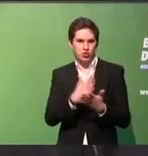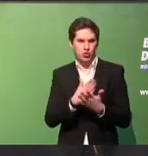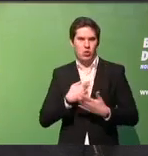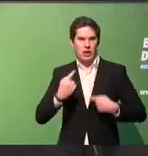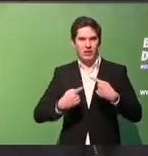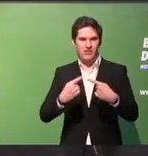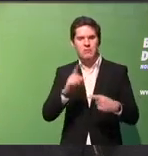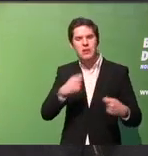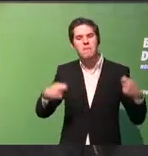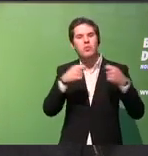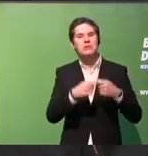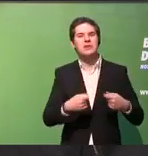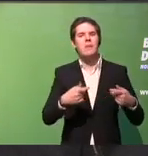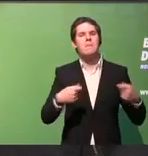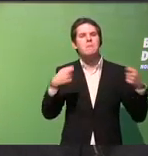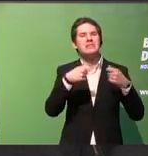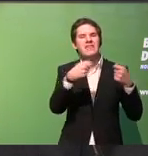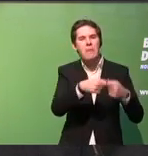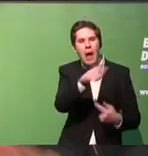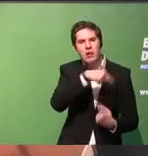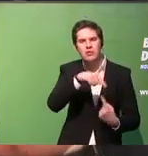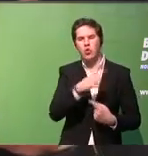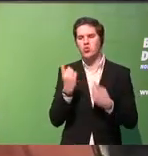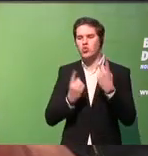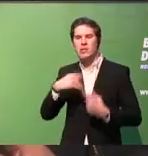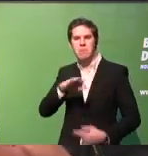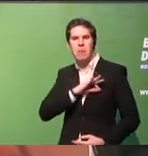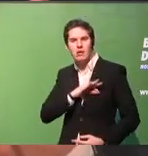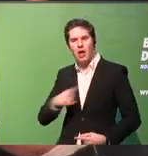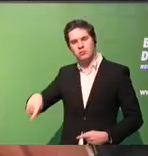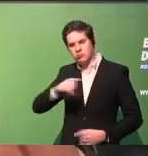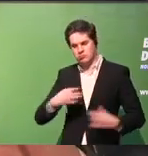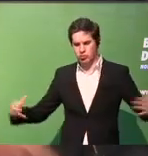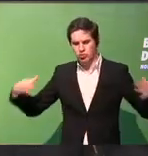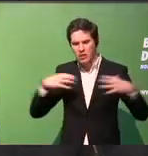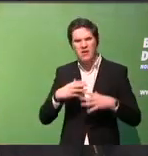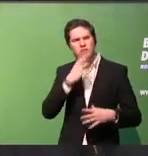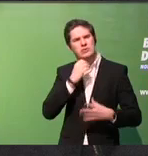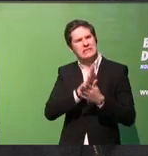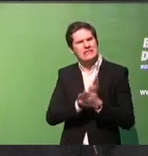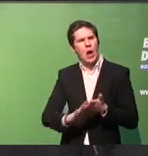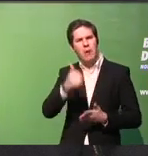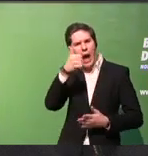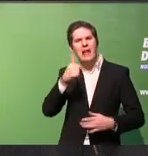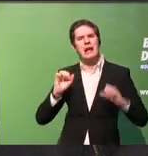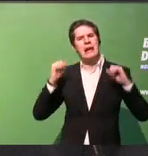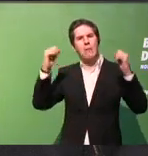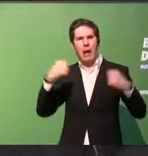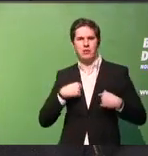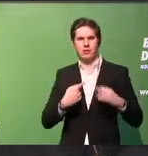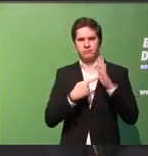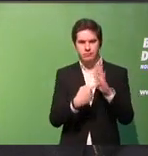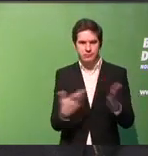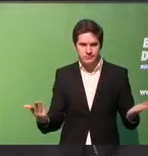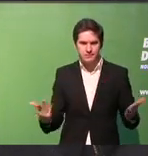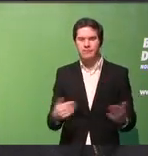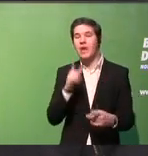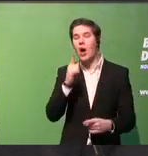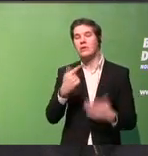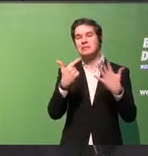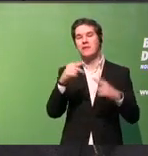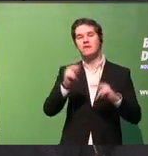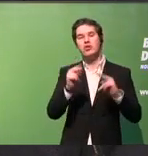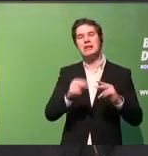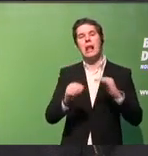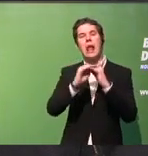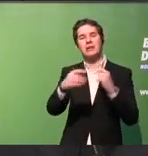Bundesverband, gemeinsam mit der Europäischen Grünen Partei, damit das auch wirklich eine Kampagne aus einem Guss wird und mit weiteren 7 Landesverbänden, wo auch